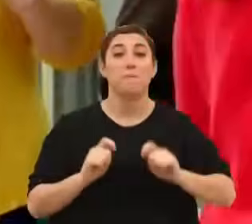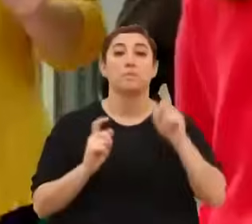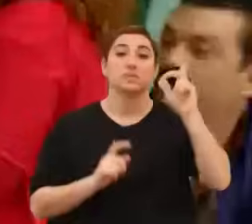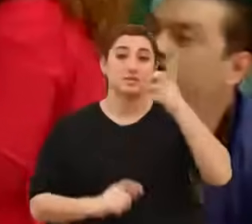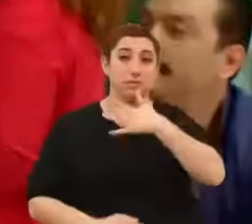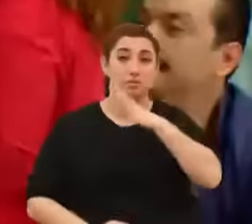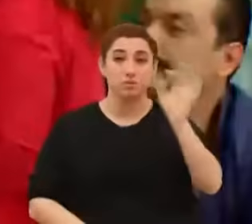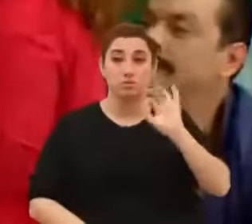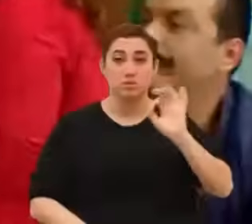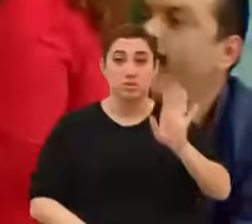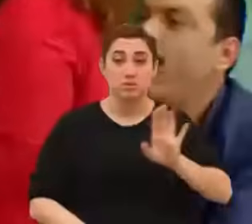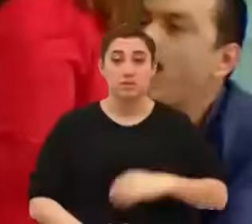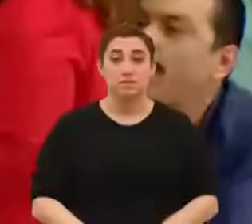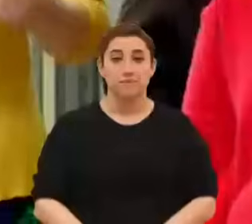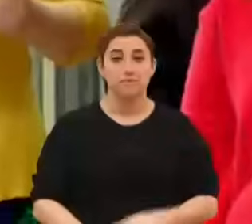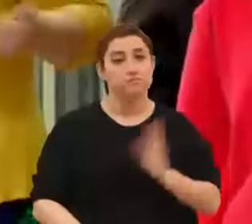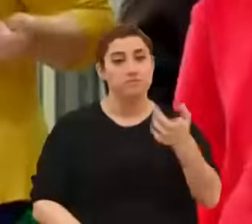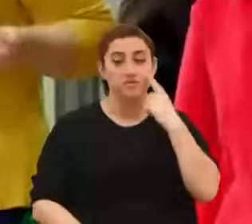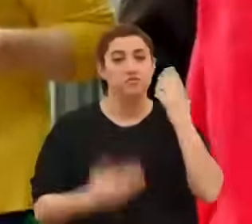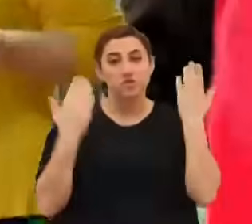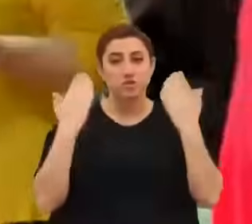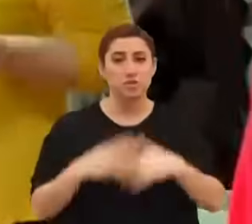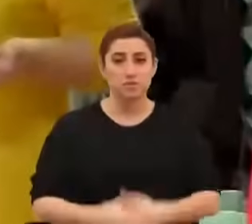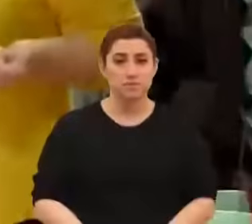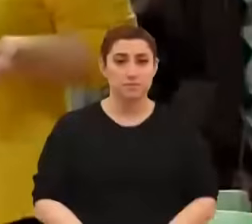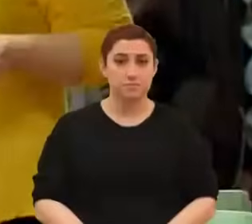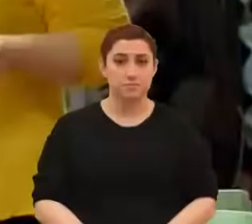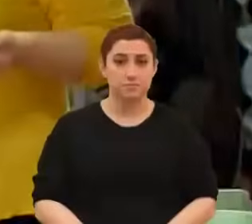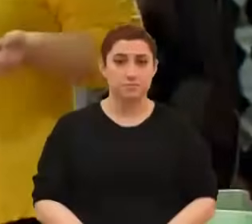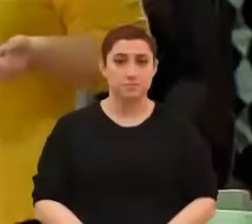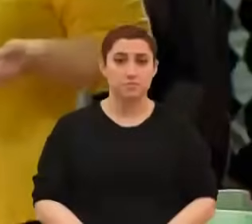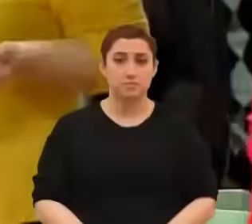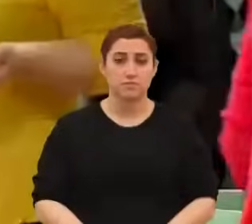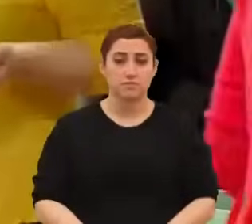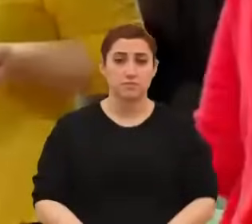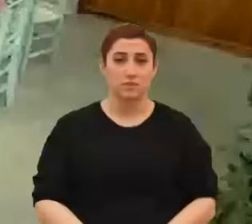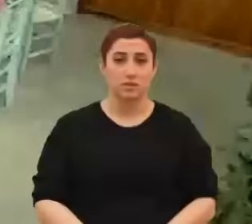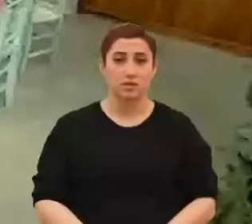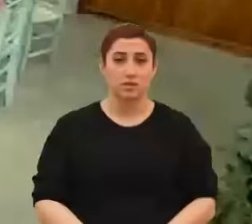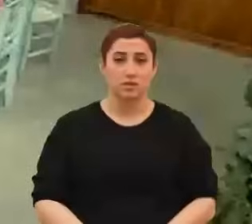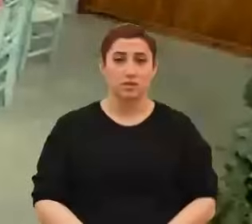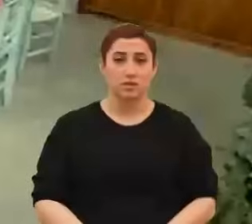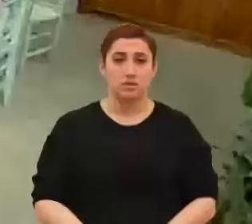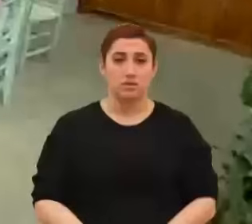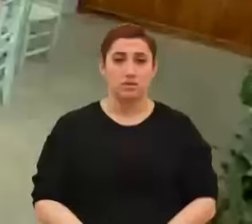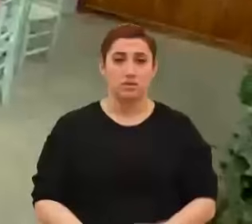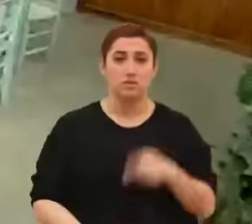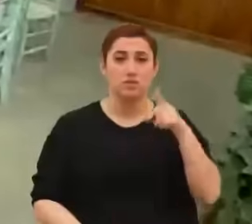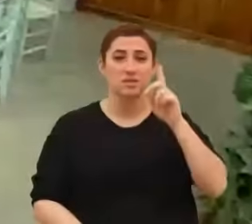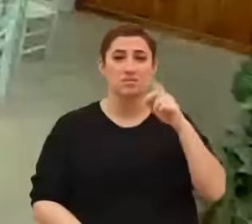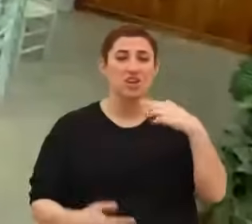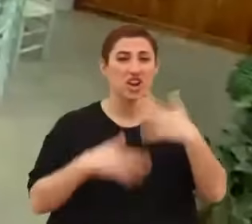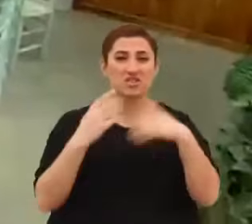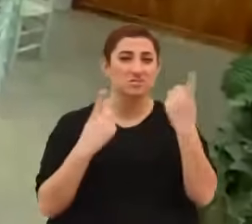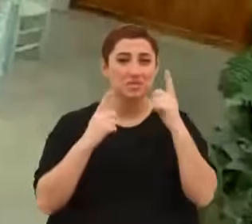lazım. Biliyorsunuz değil mi? Hadi bakalım inşallah. Çağatay ekmek atıştırırken Rukiye dürttü. Kalk bari şu bir